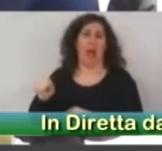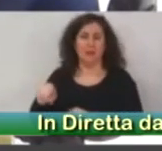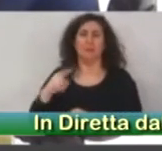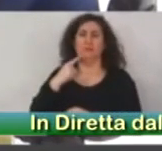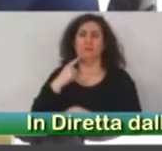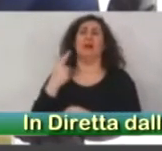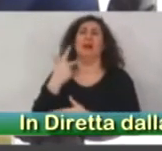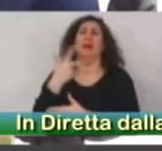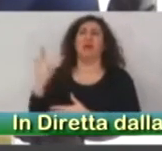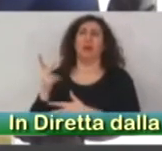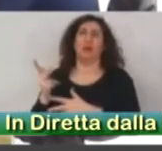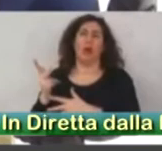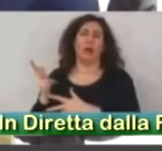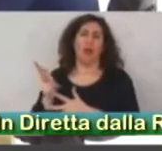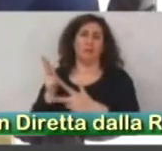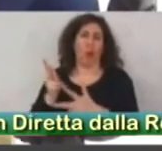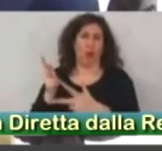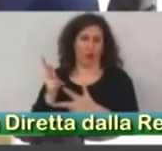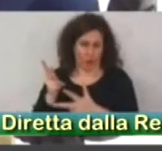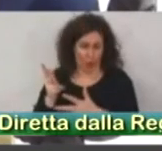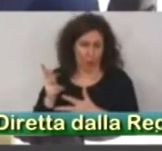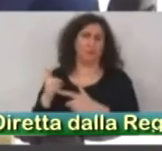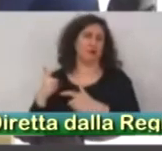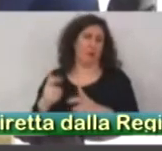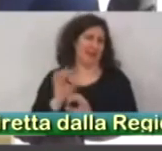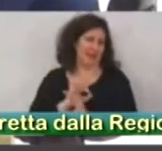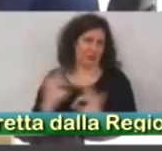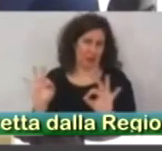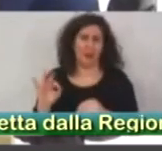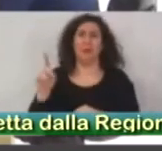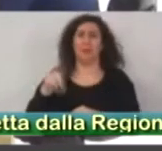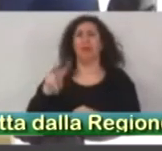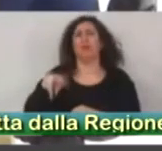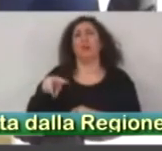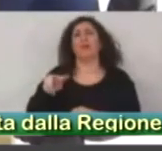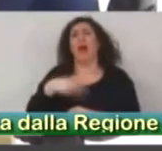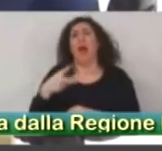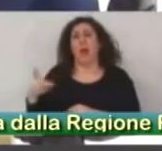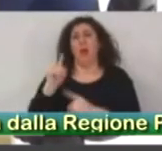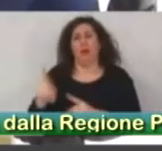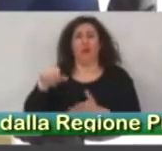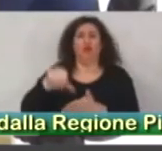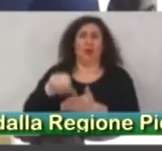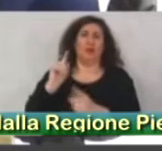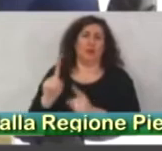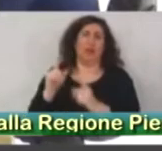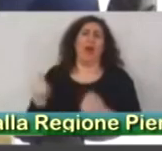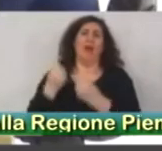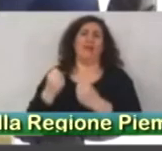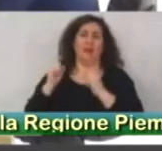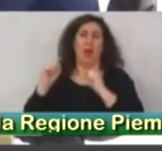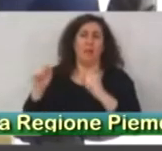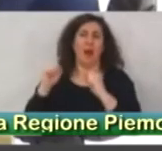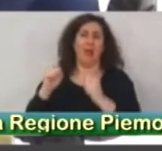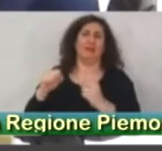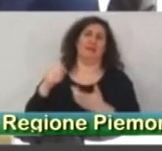asporto senza somministrazione e 2.000 euro per tutti i centri legati all'attività delle palestre, i